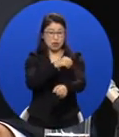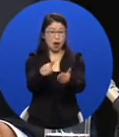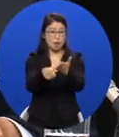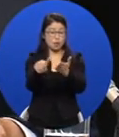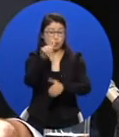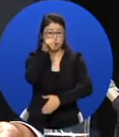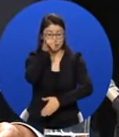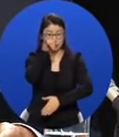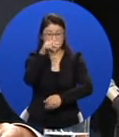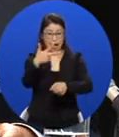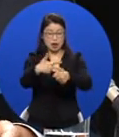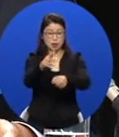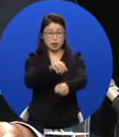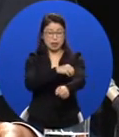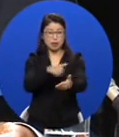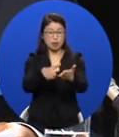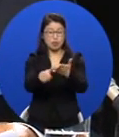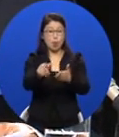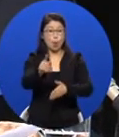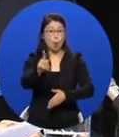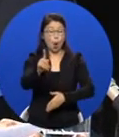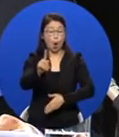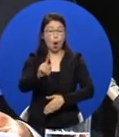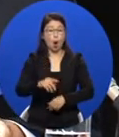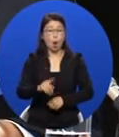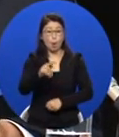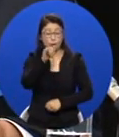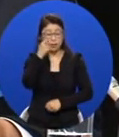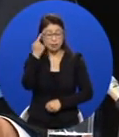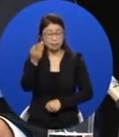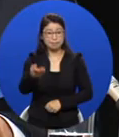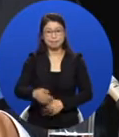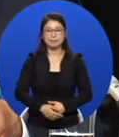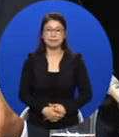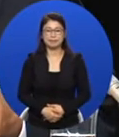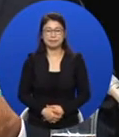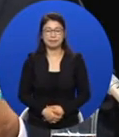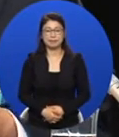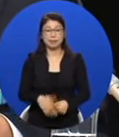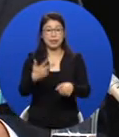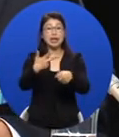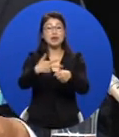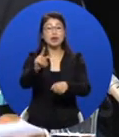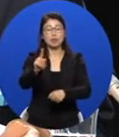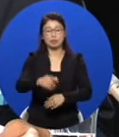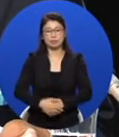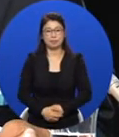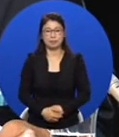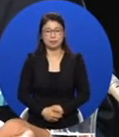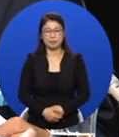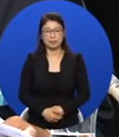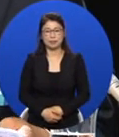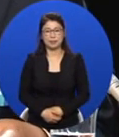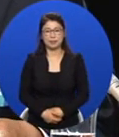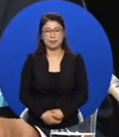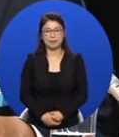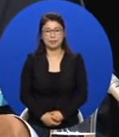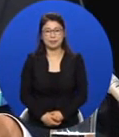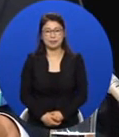7대 특화 품목 아시는 대로 하면 무슨 품목인지 말씀해 보세요. 7개 특화 품목 뭐 있습니까?